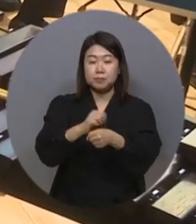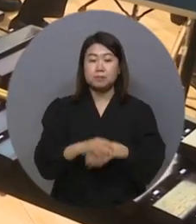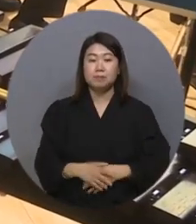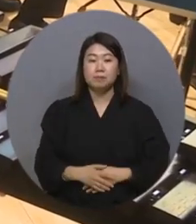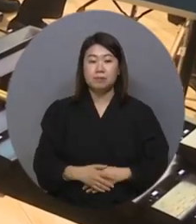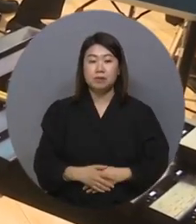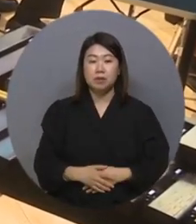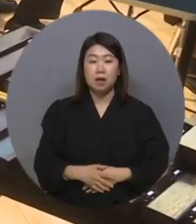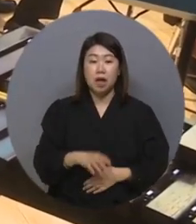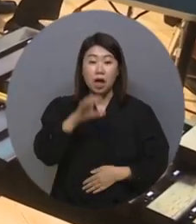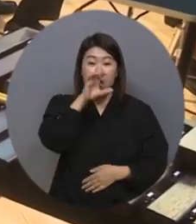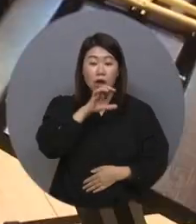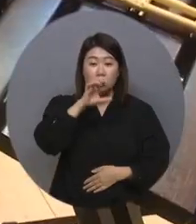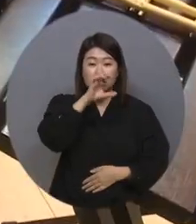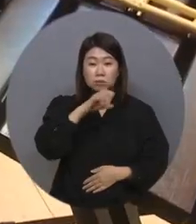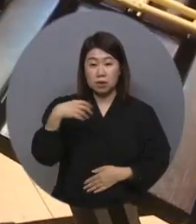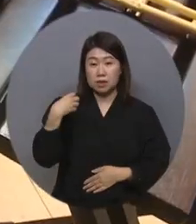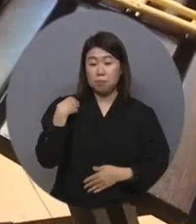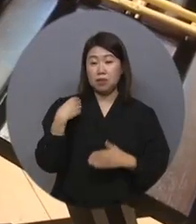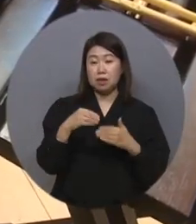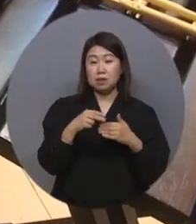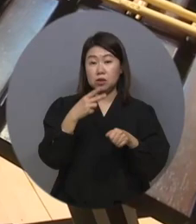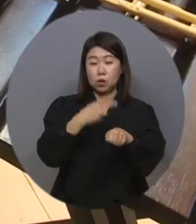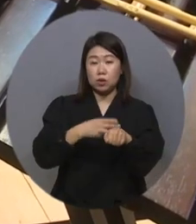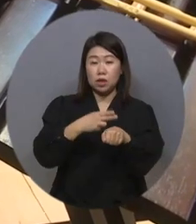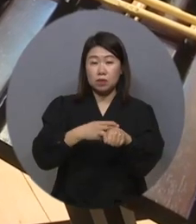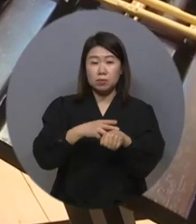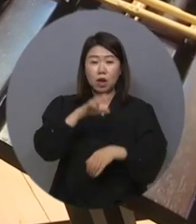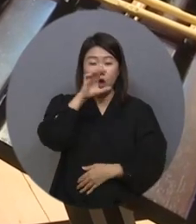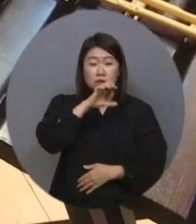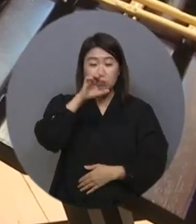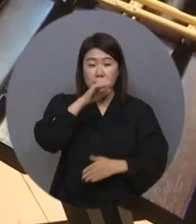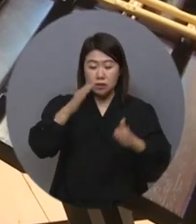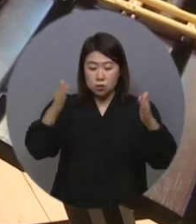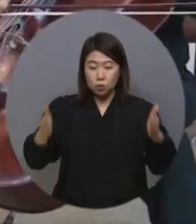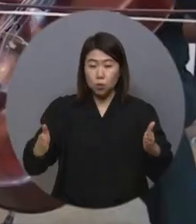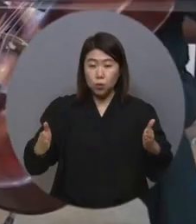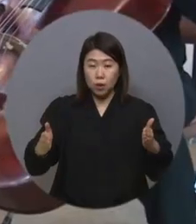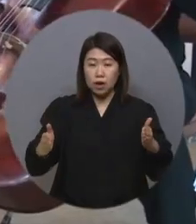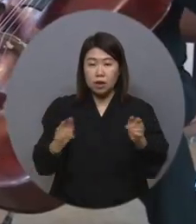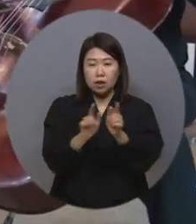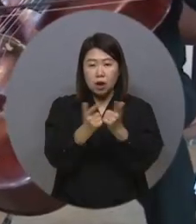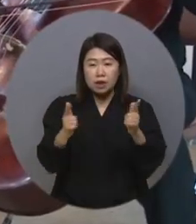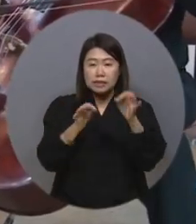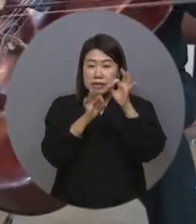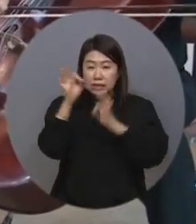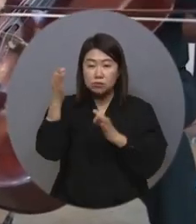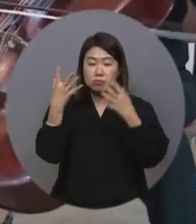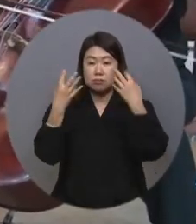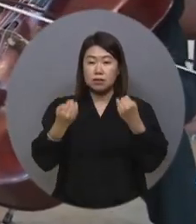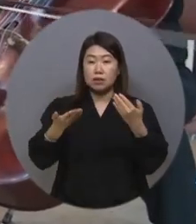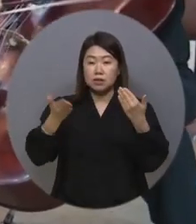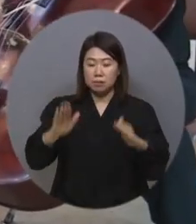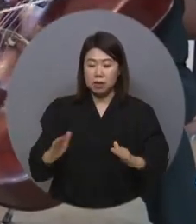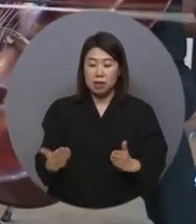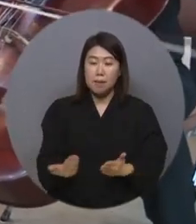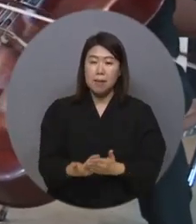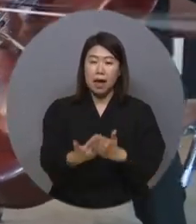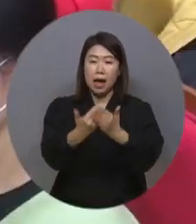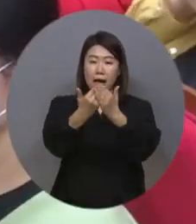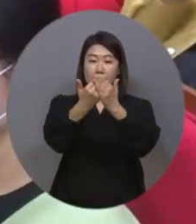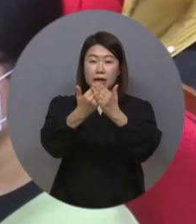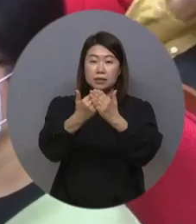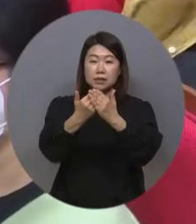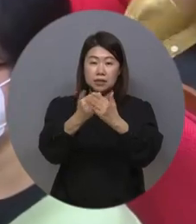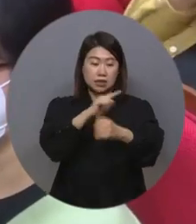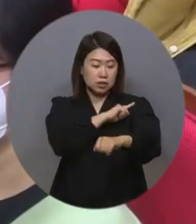단원들의 악기 연습을 이끌어온 담당 선생님은 연습 기간을 거치며 시행착오도 많았지만 나날이 발전하는 단원들의